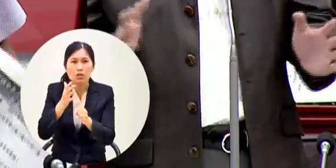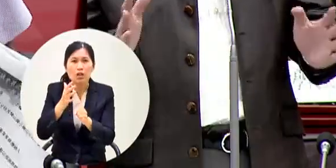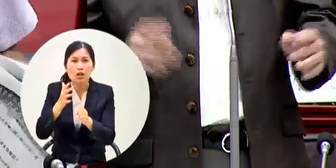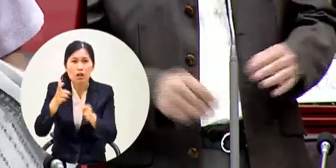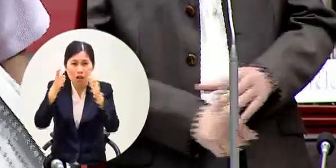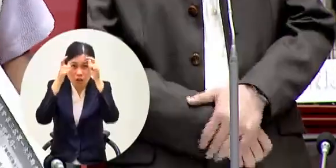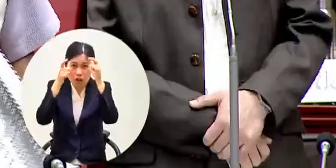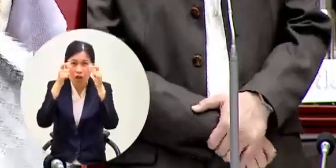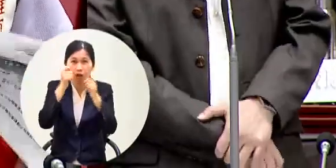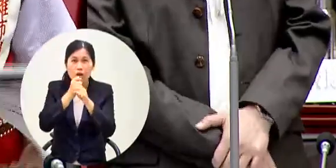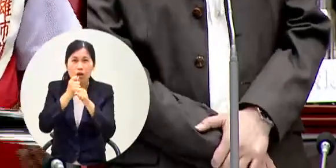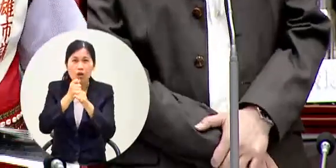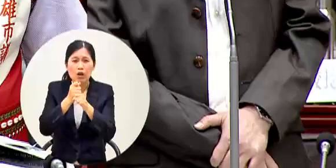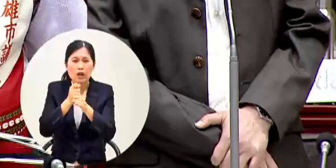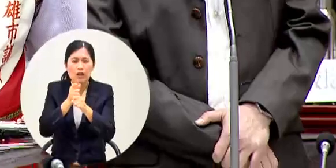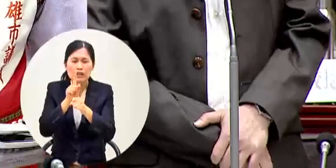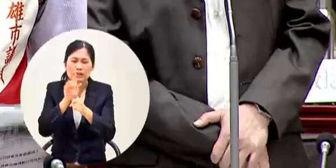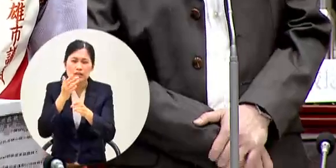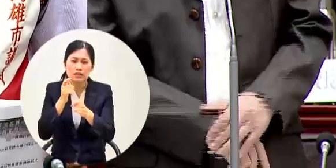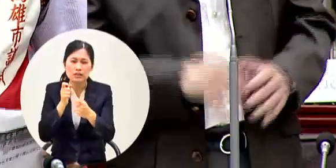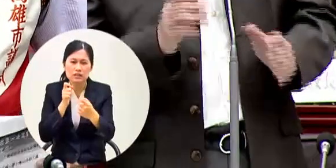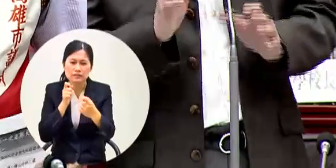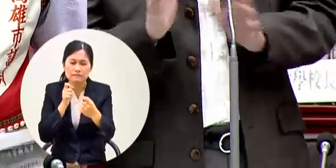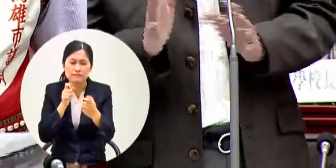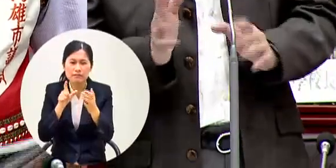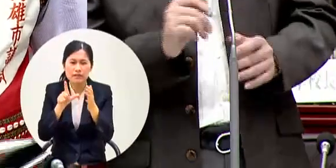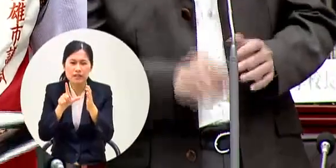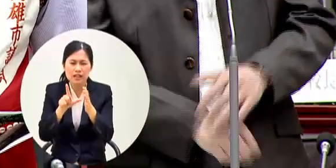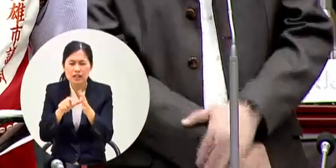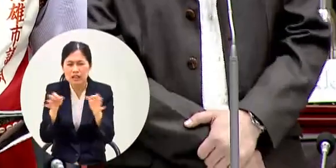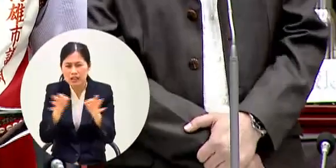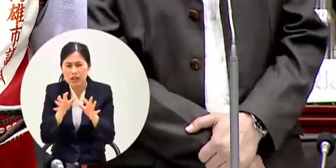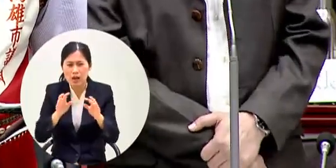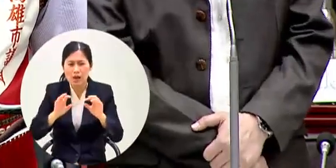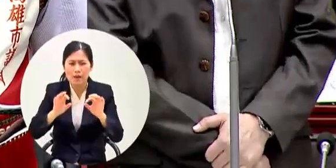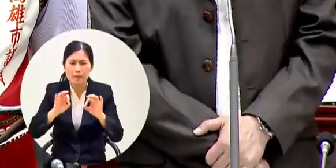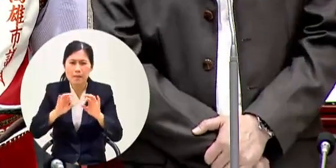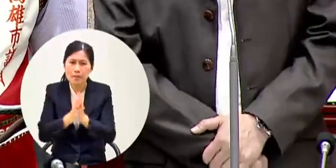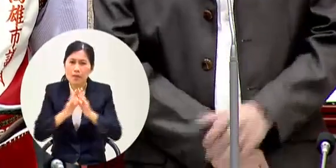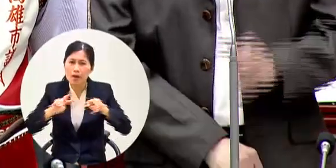们也找了就是相关的产销班，爱玉的产销班来去进行，但